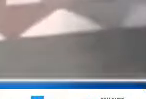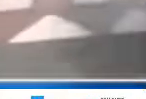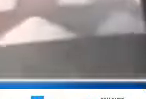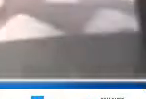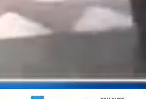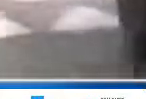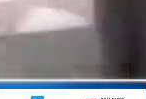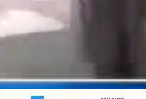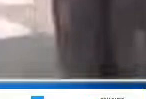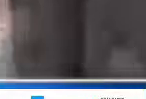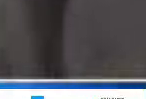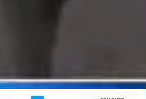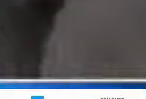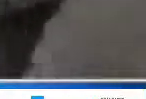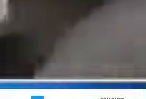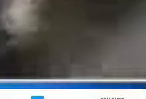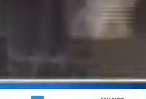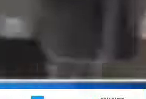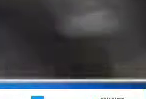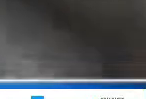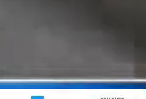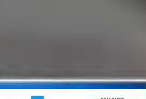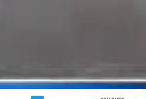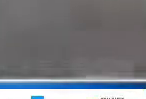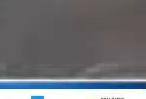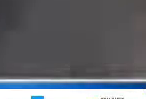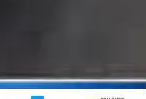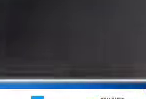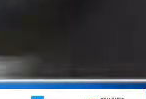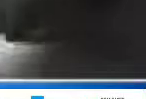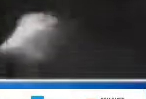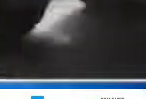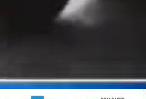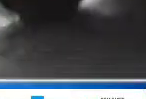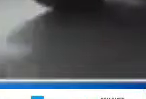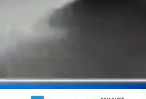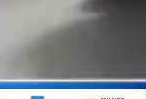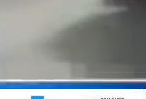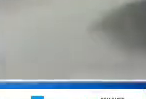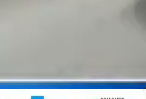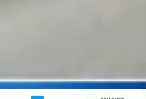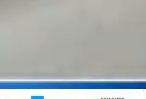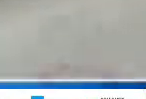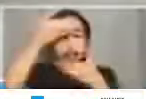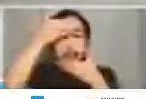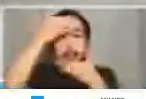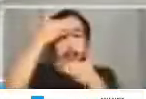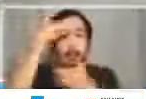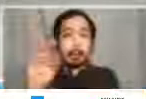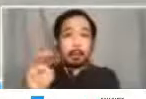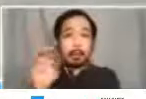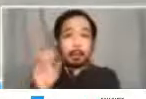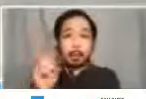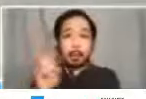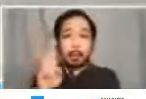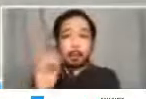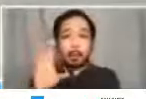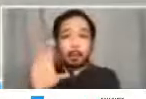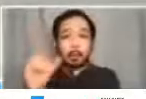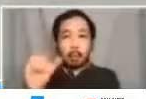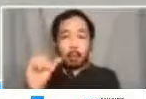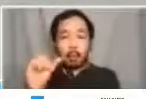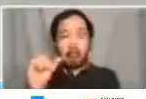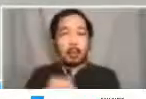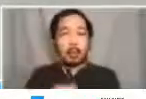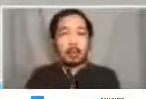we consider Morocco as an important member of the African Union. That is why we are setting